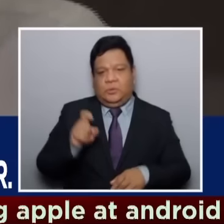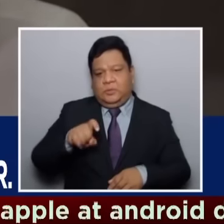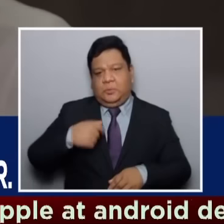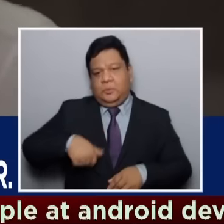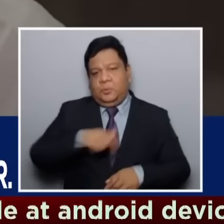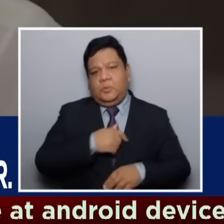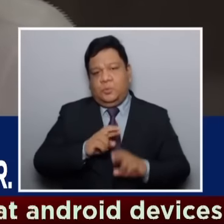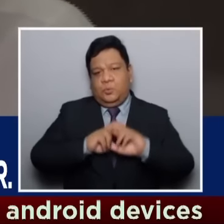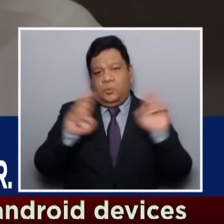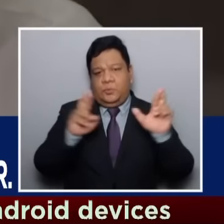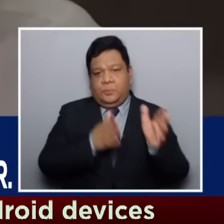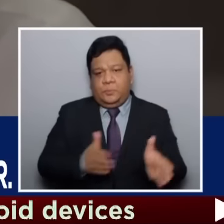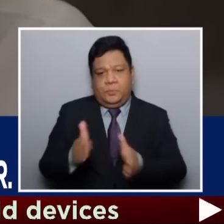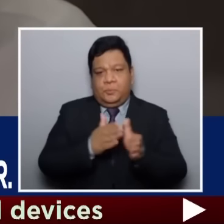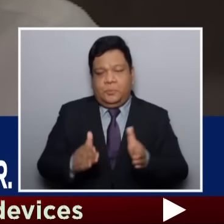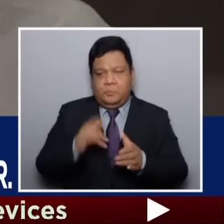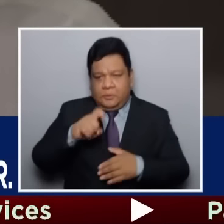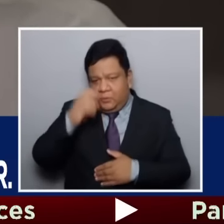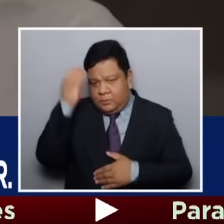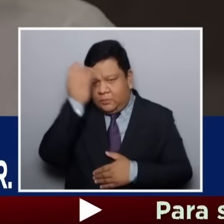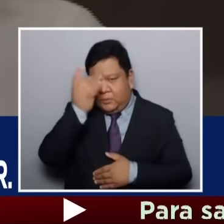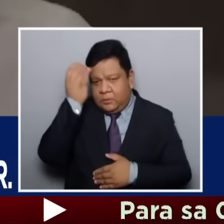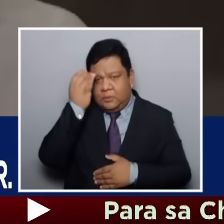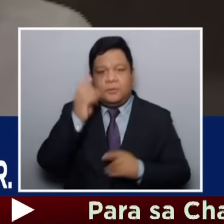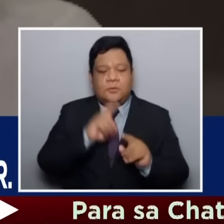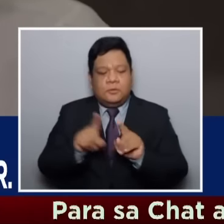2 quarters. We have to think very hard about making sure that people